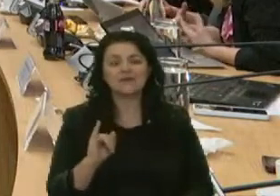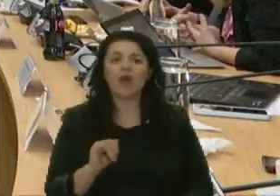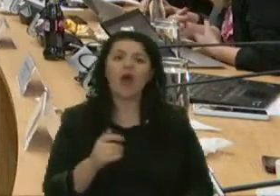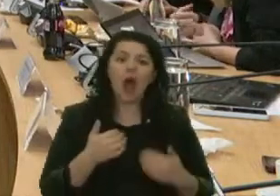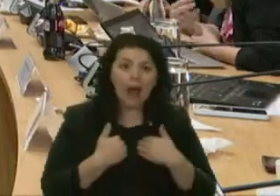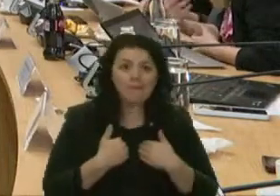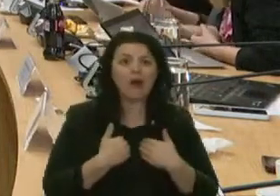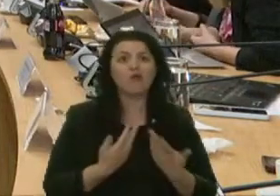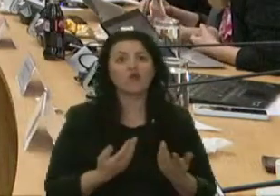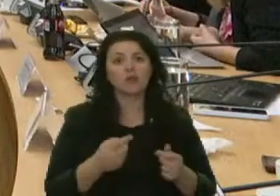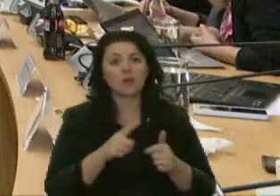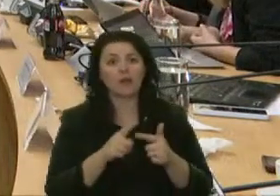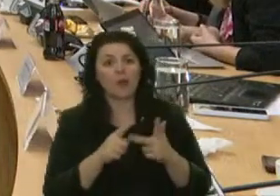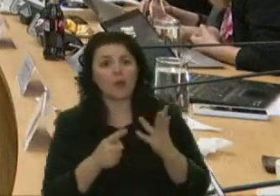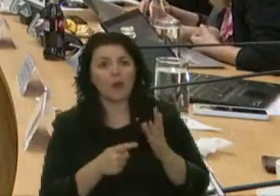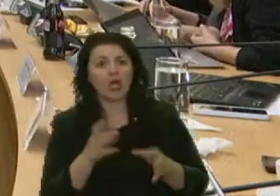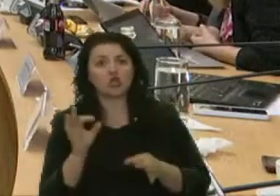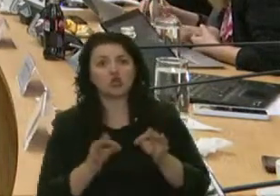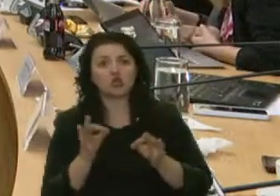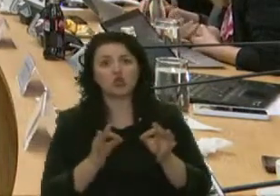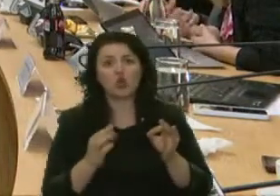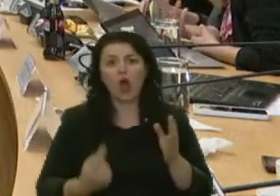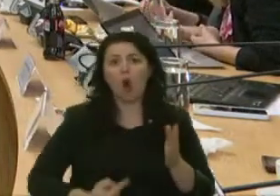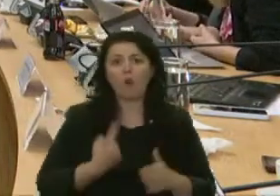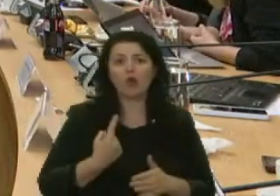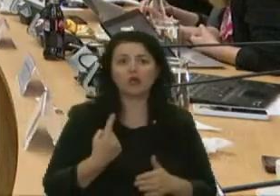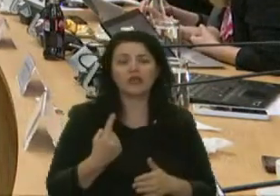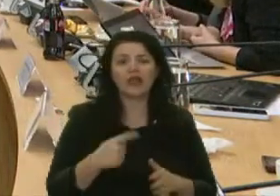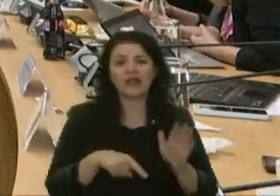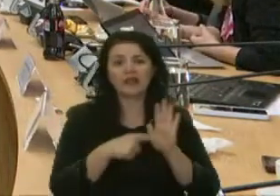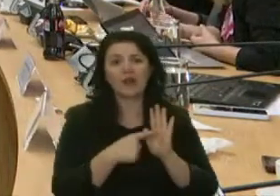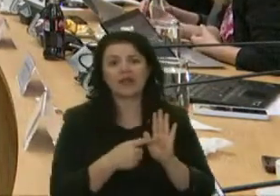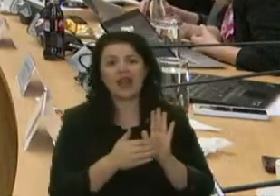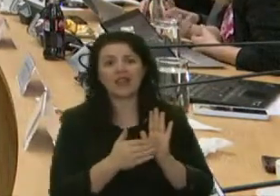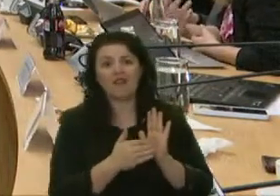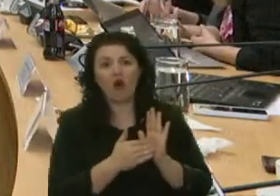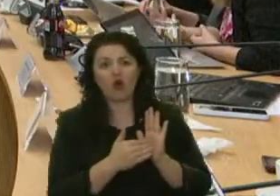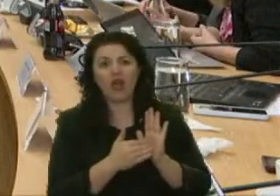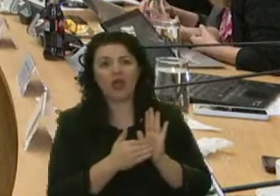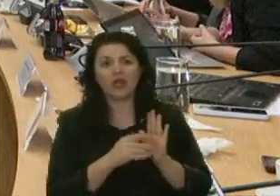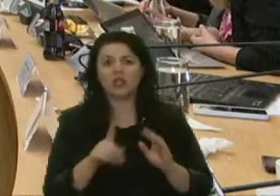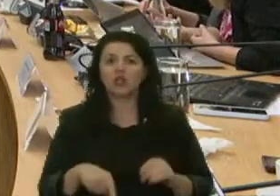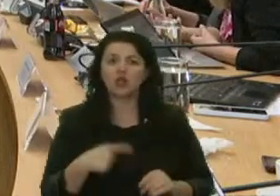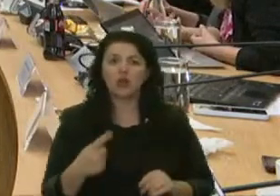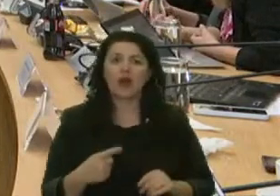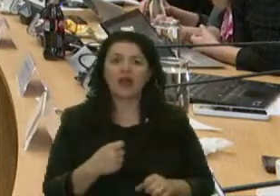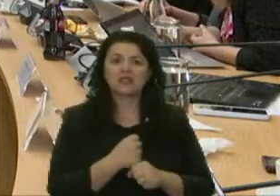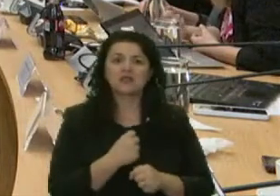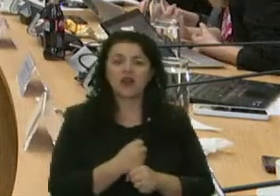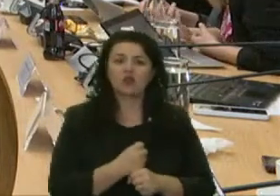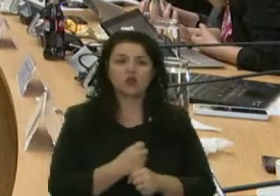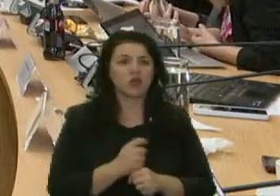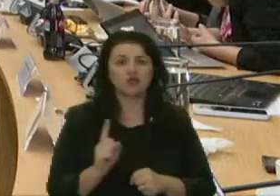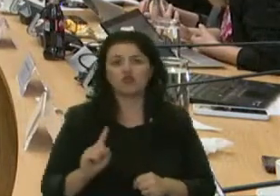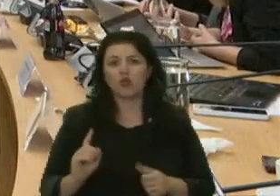abordări să creem un studiu de oportunitate care să arată că este o nevoie după care ați revenit și ați spus că nu e nevoie de un studiu